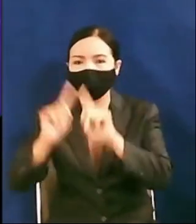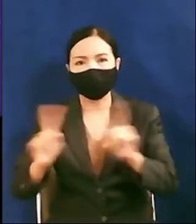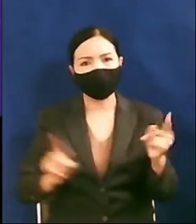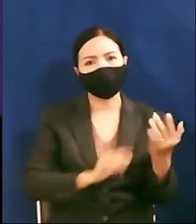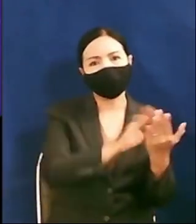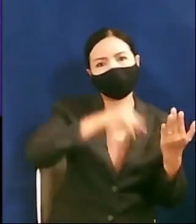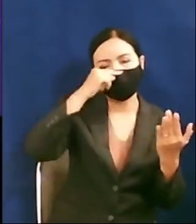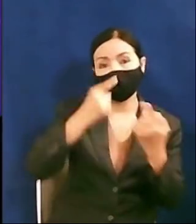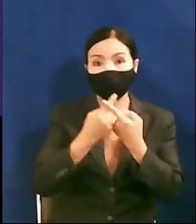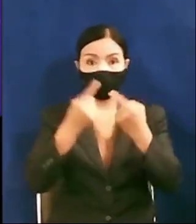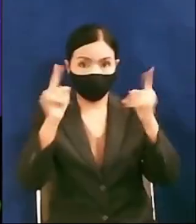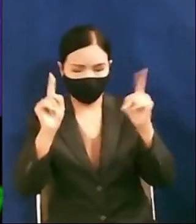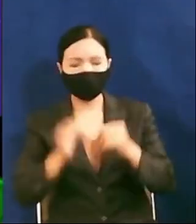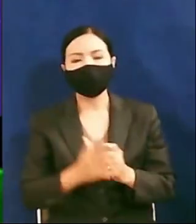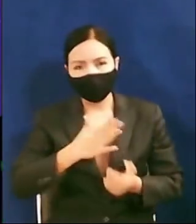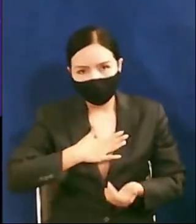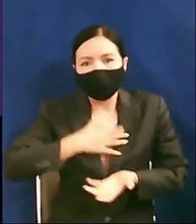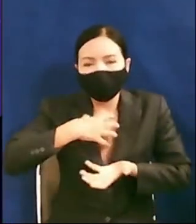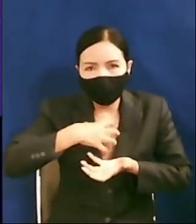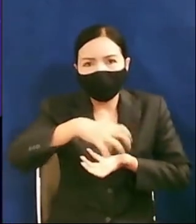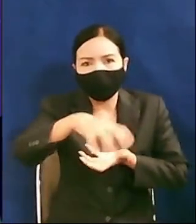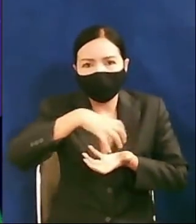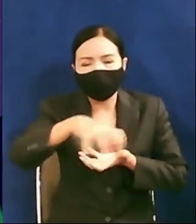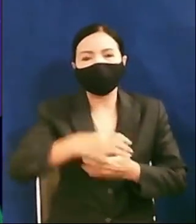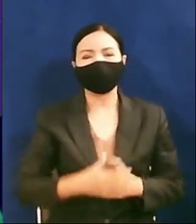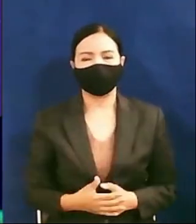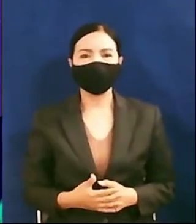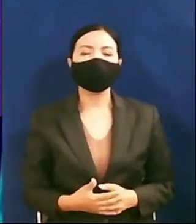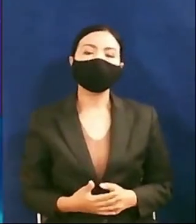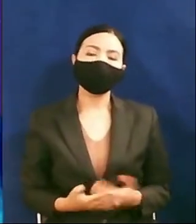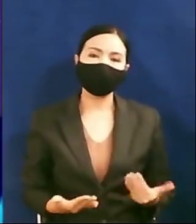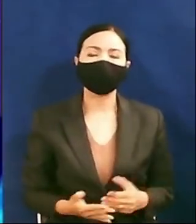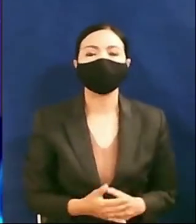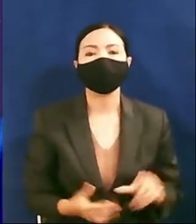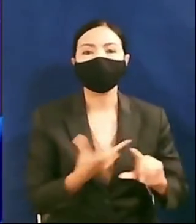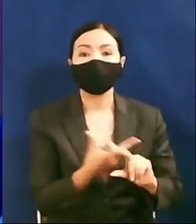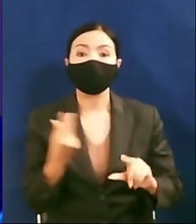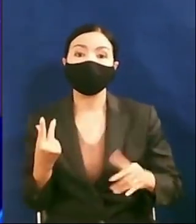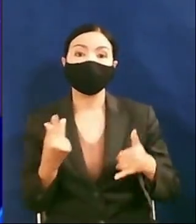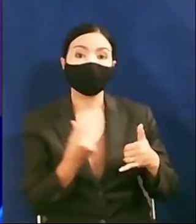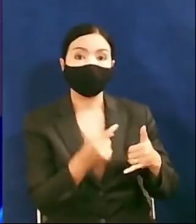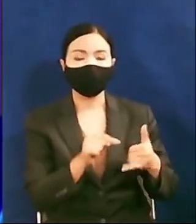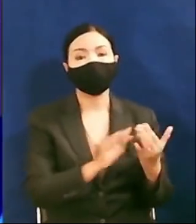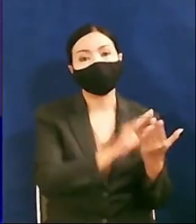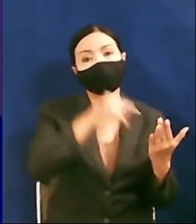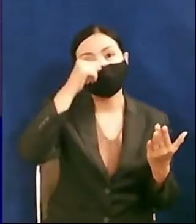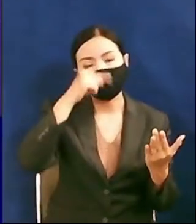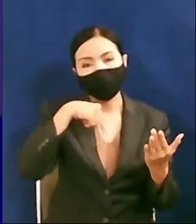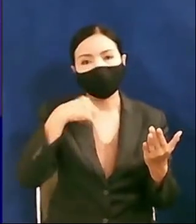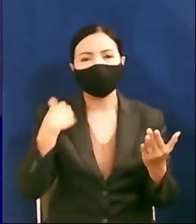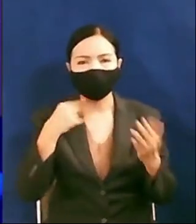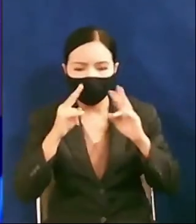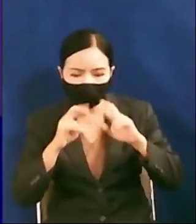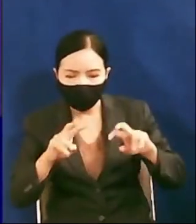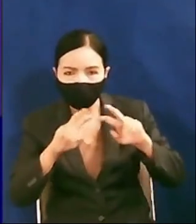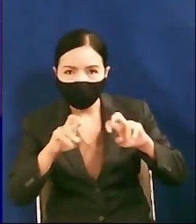งจะมารายงานความก้าวหน้าว่าจากการที่เราใช้วัคซีนในประเทศไทยแล้วก็เราก็ศึกษ